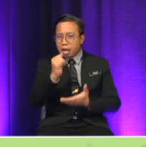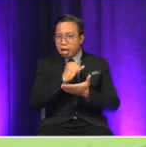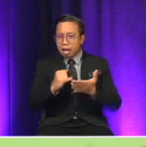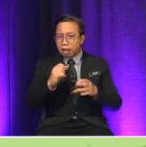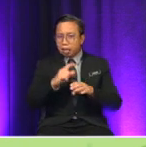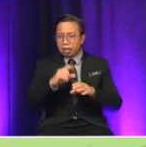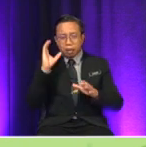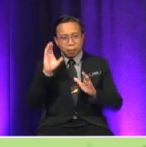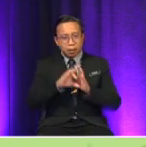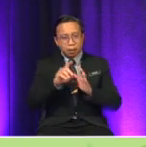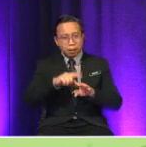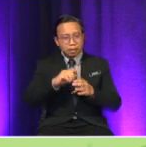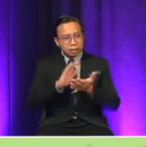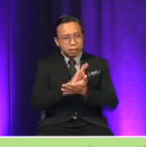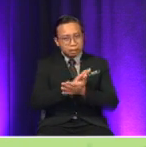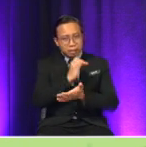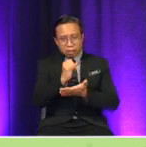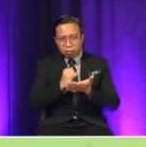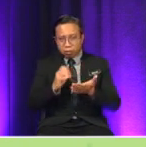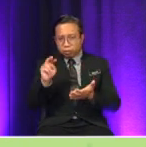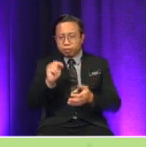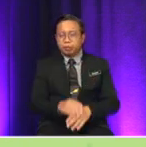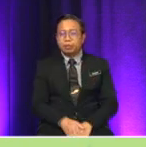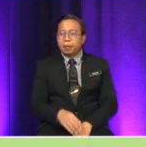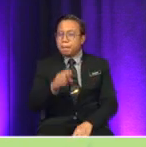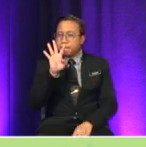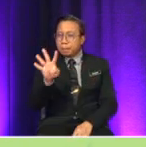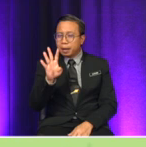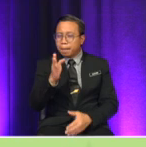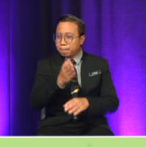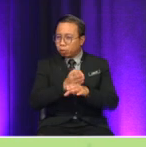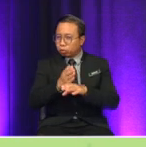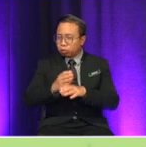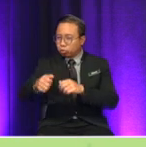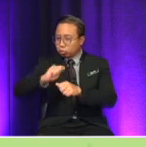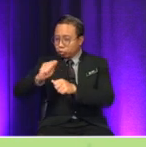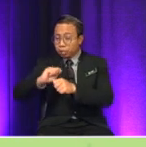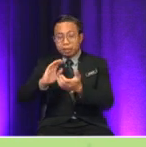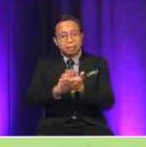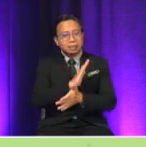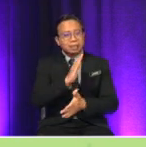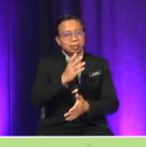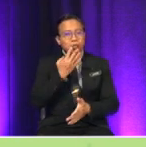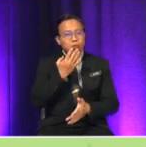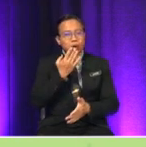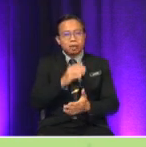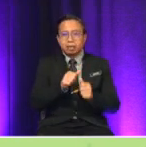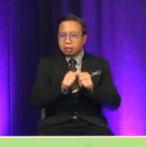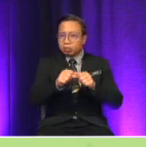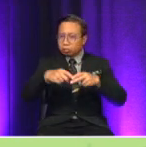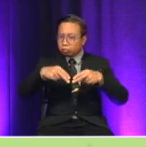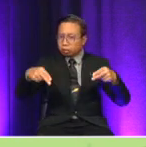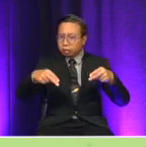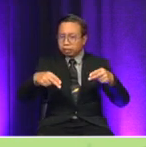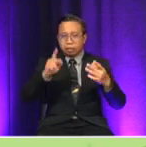kertas lukisan bersama kanak-kanak. Langkah 4, D, memotong atau mengoyak kertas warna mengikut saiz yang sesuai dengan